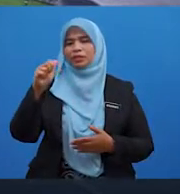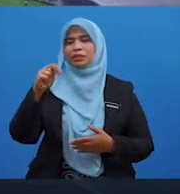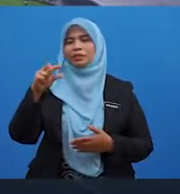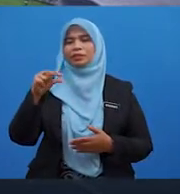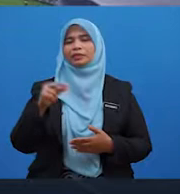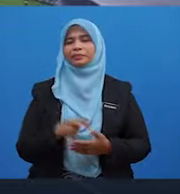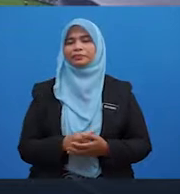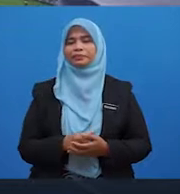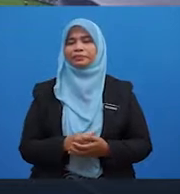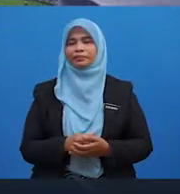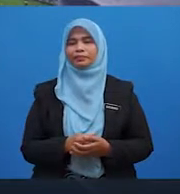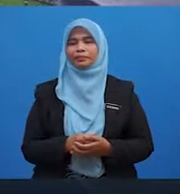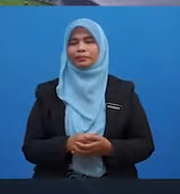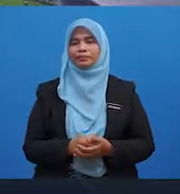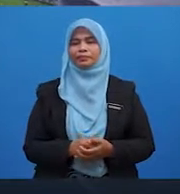dapat dirasai.